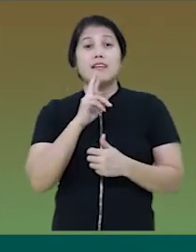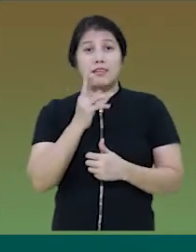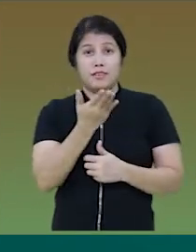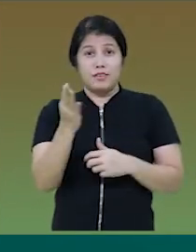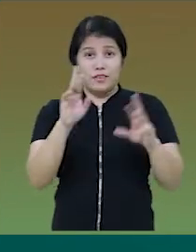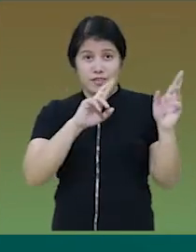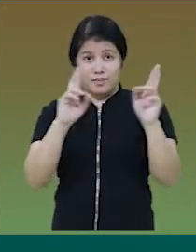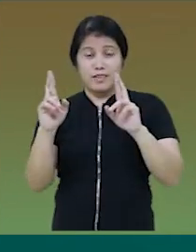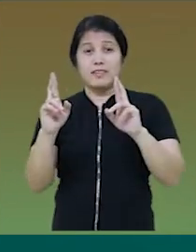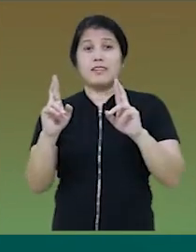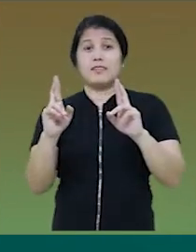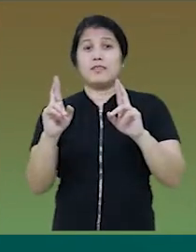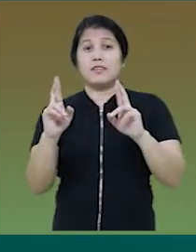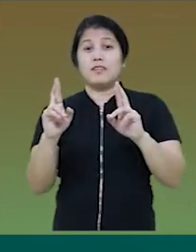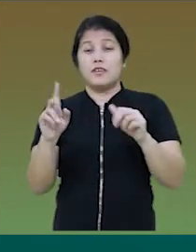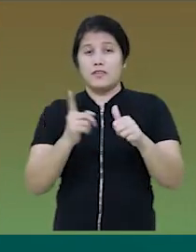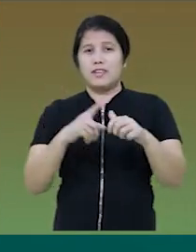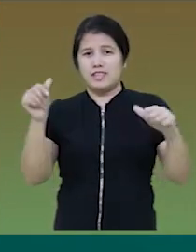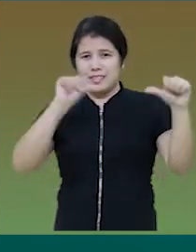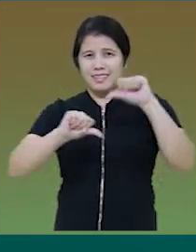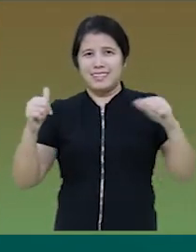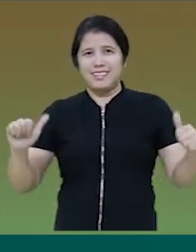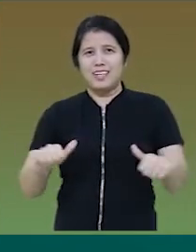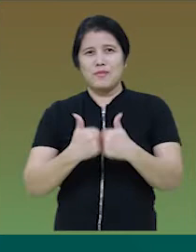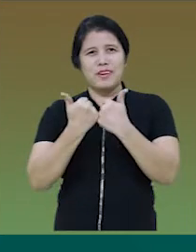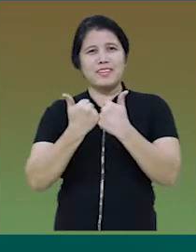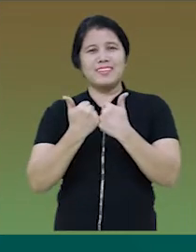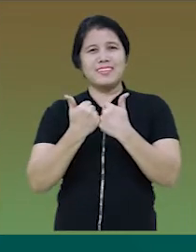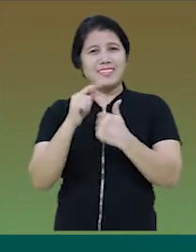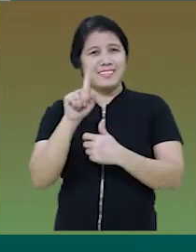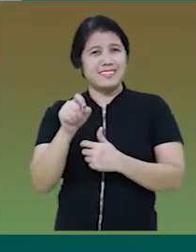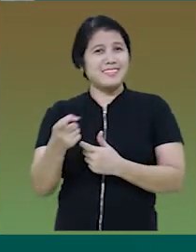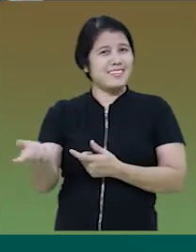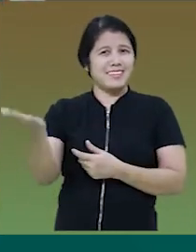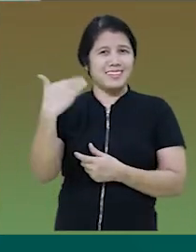ba kayo sa una ninyong aghamon? Tara na!